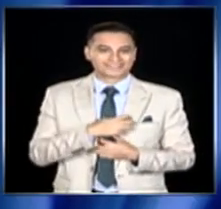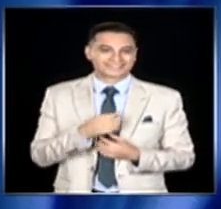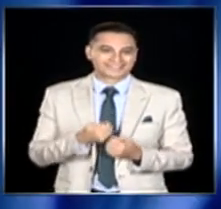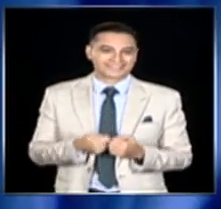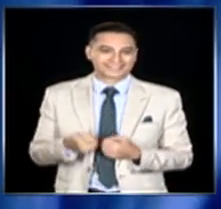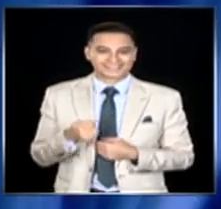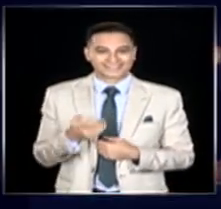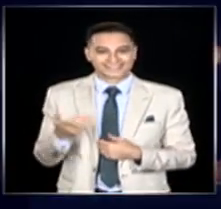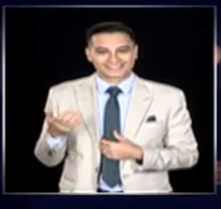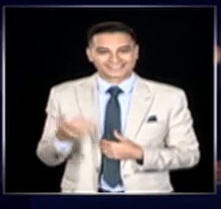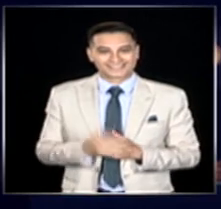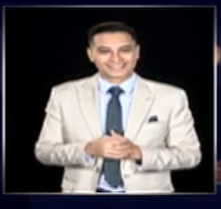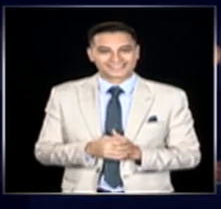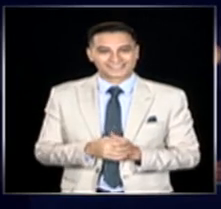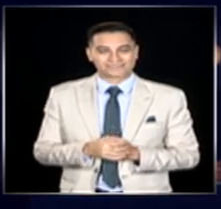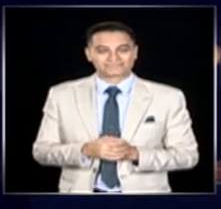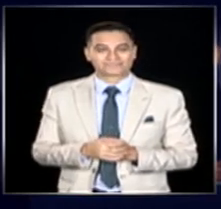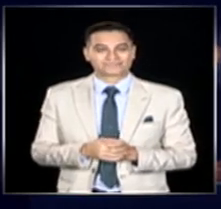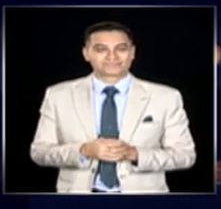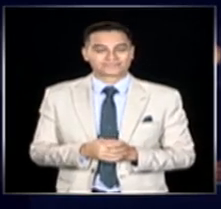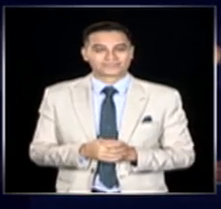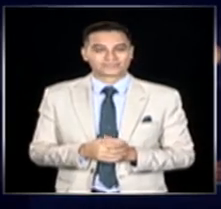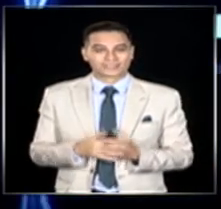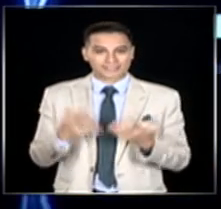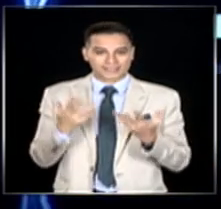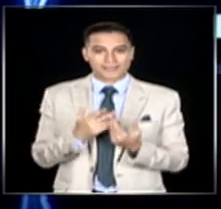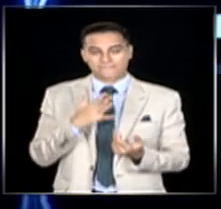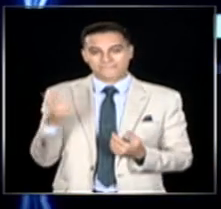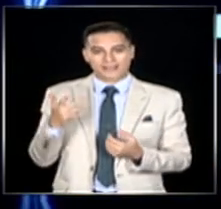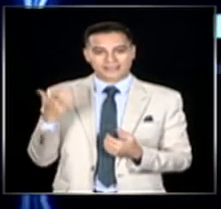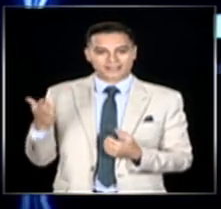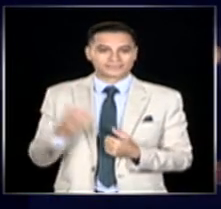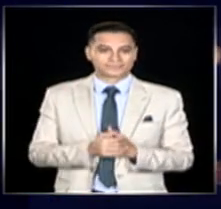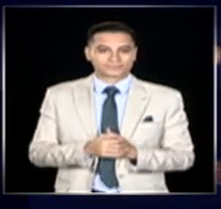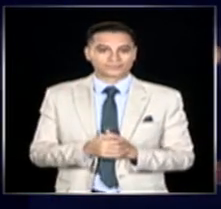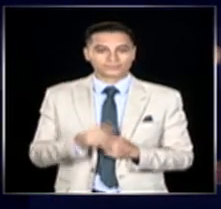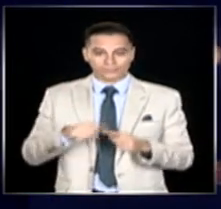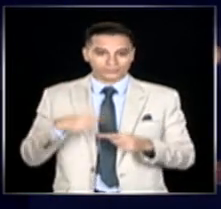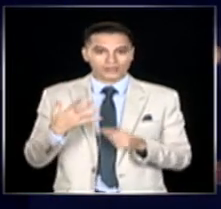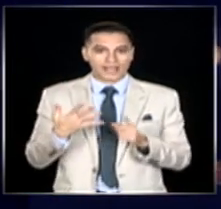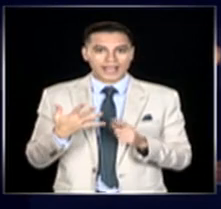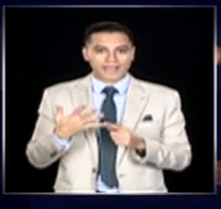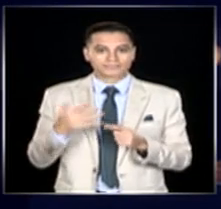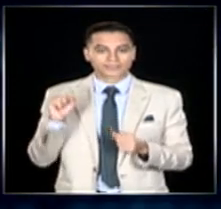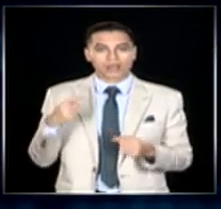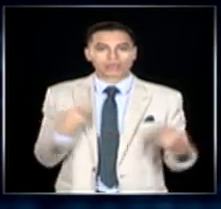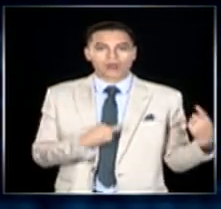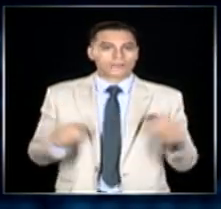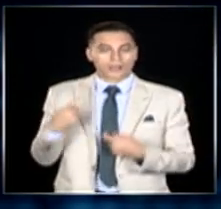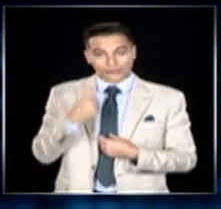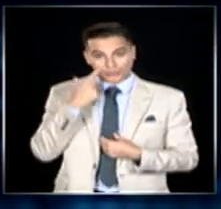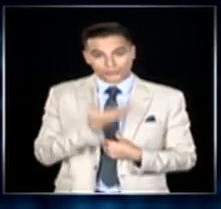خالص. خالص. بقيته 100. ودلوقتي مع الفقرة الخامسة، فقرة ضربات الجزاء.